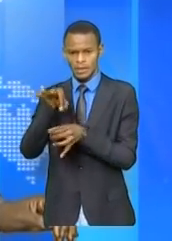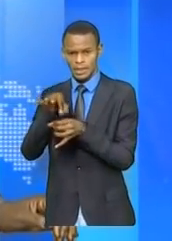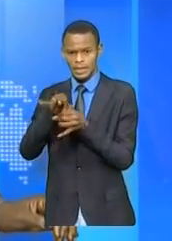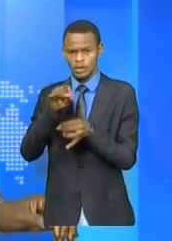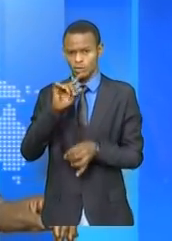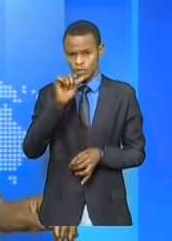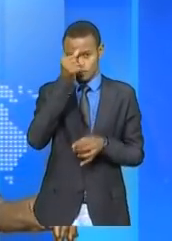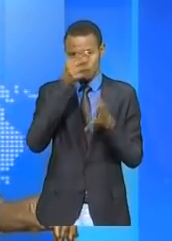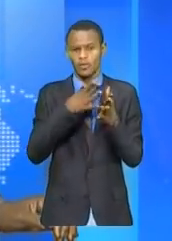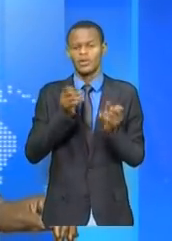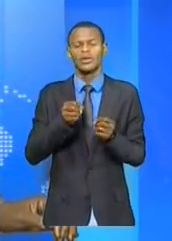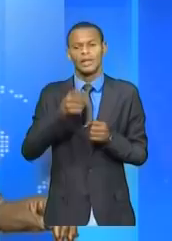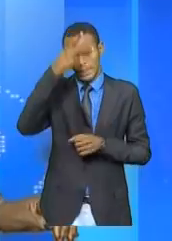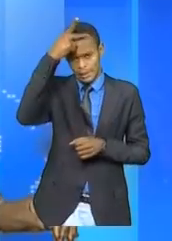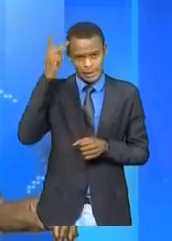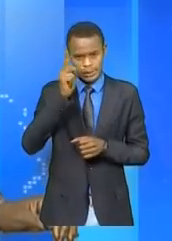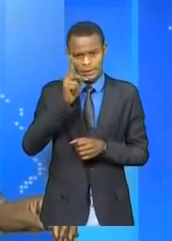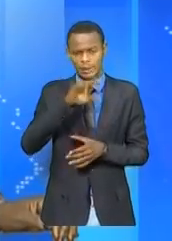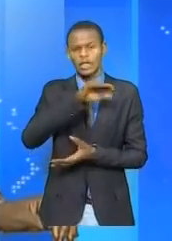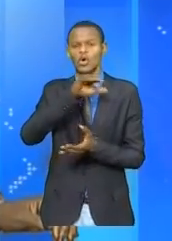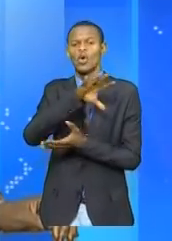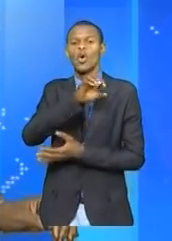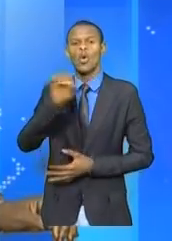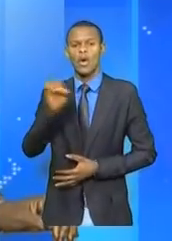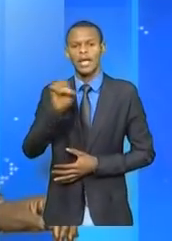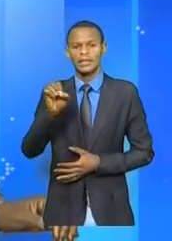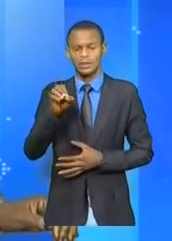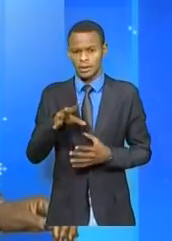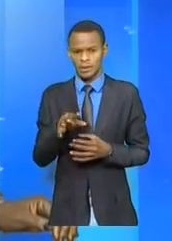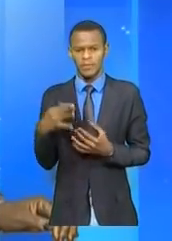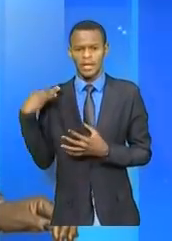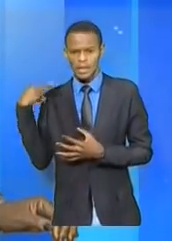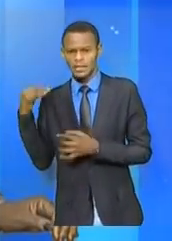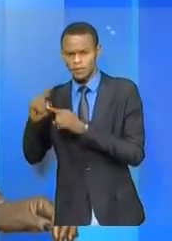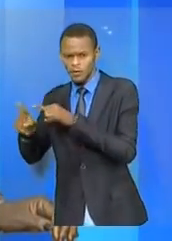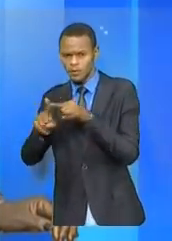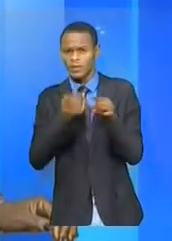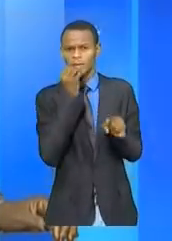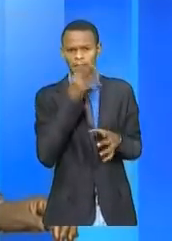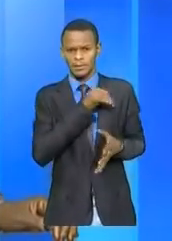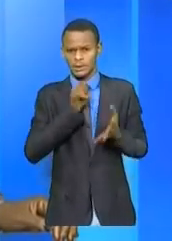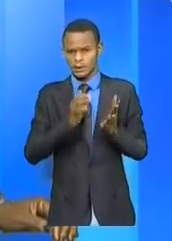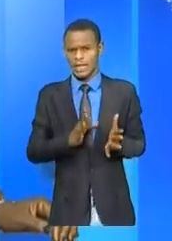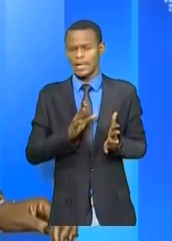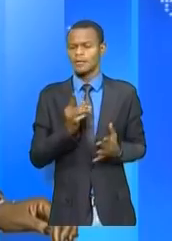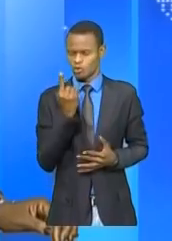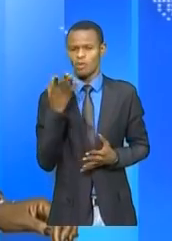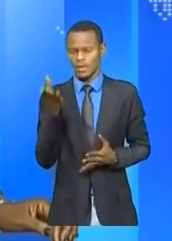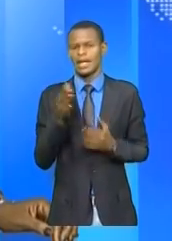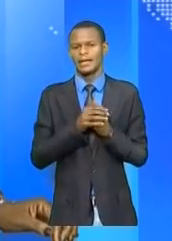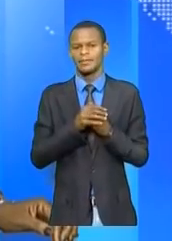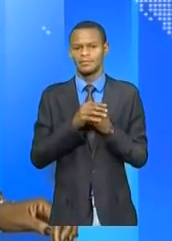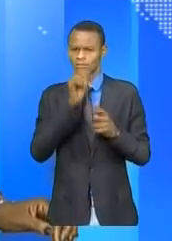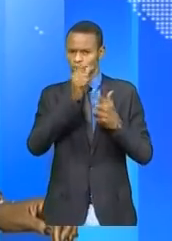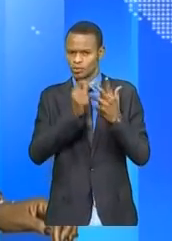qui envisage avec sa prise de pouvoir de booster le développement de la province. C'est le sommaire de ces